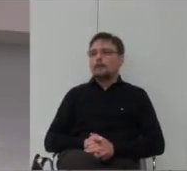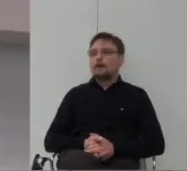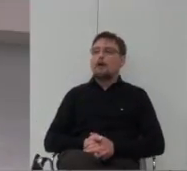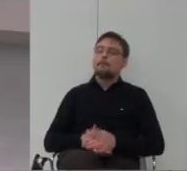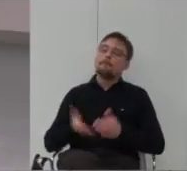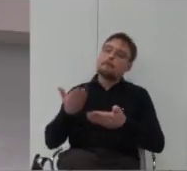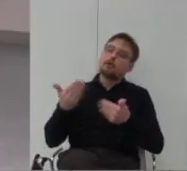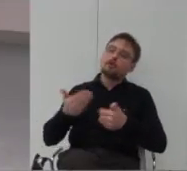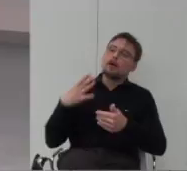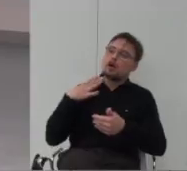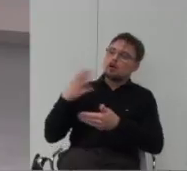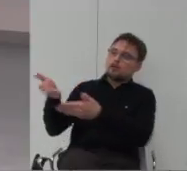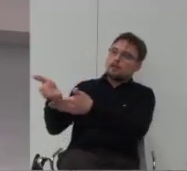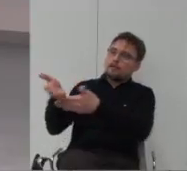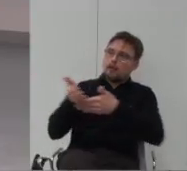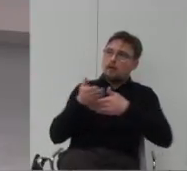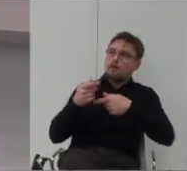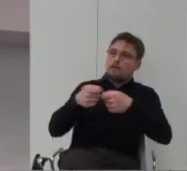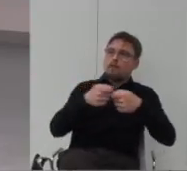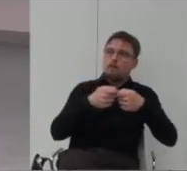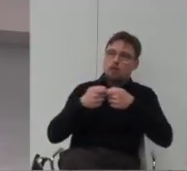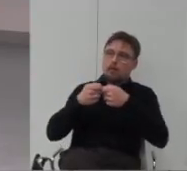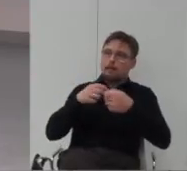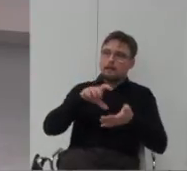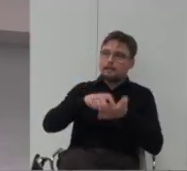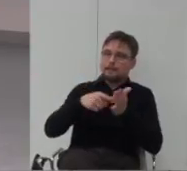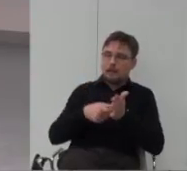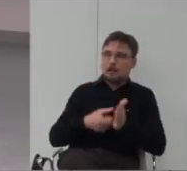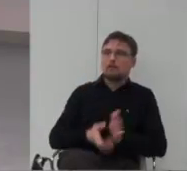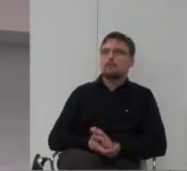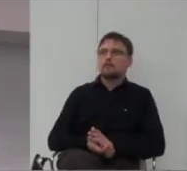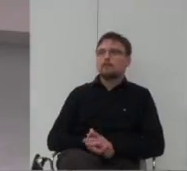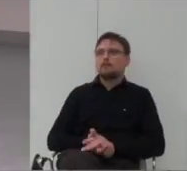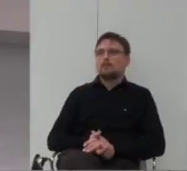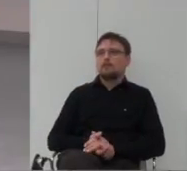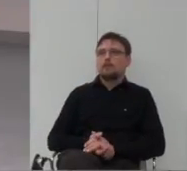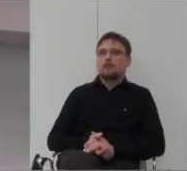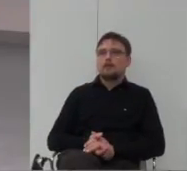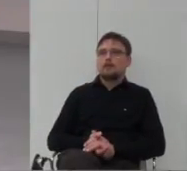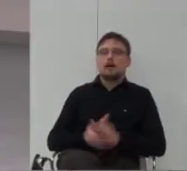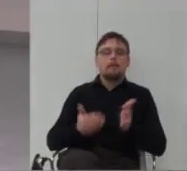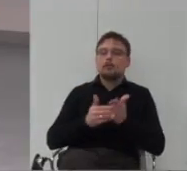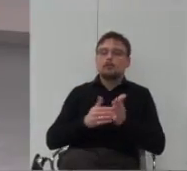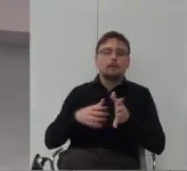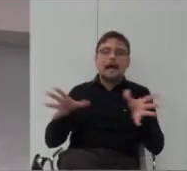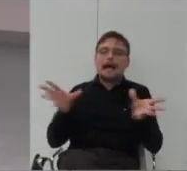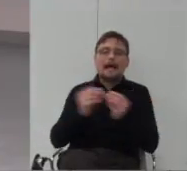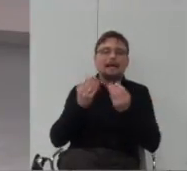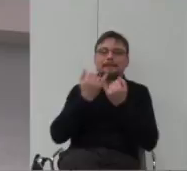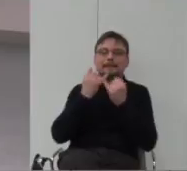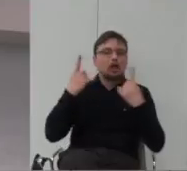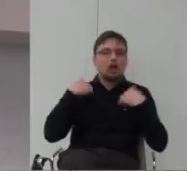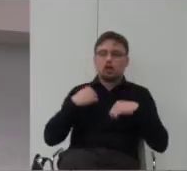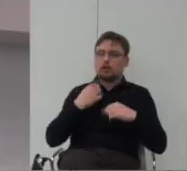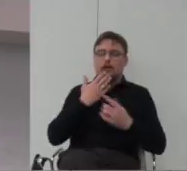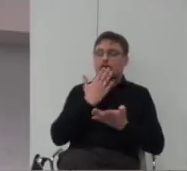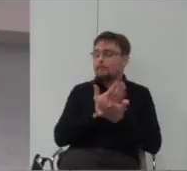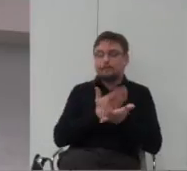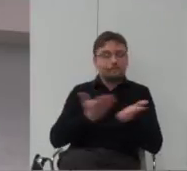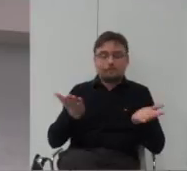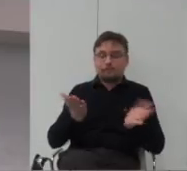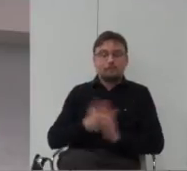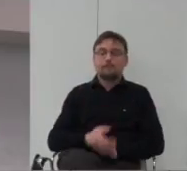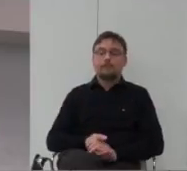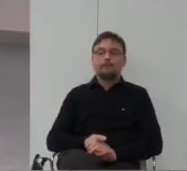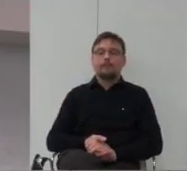są połączone poprzez tą wspólną drogę, czyli możemy zaprosić gości do tego wspólnego salonu, niekoniecznie dzieląc